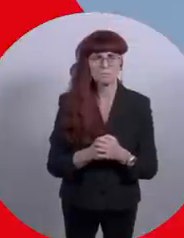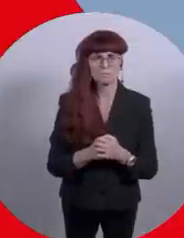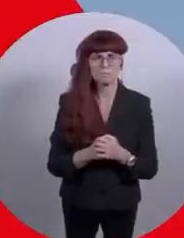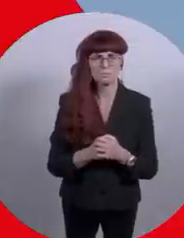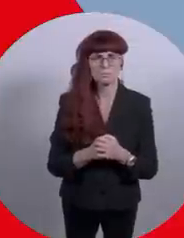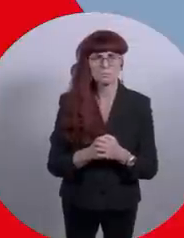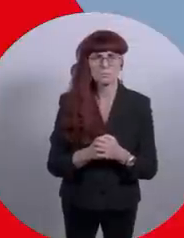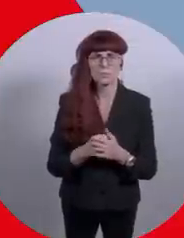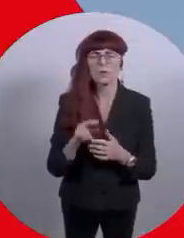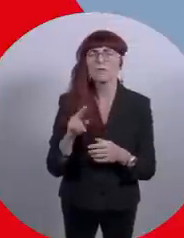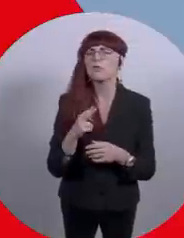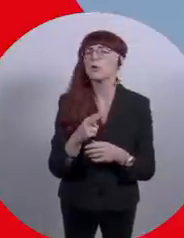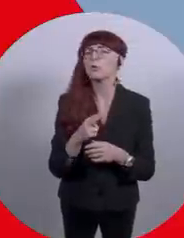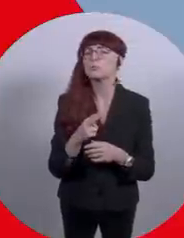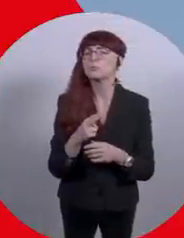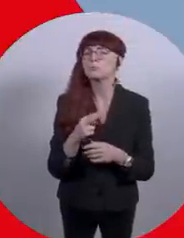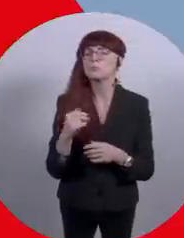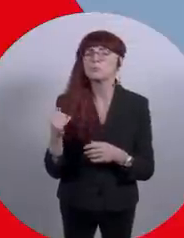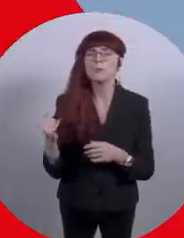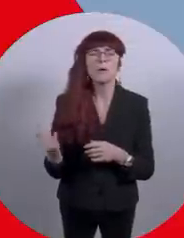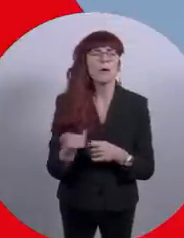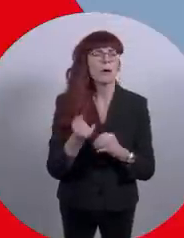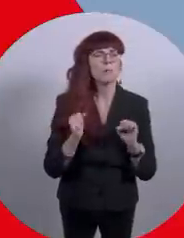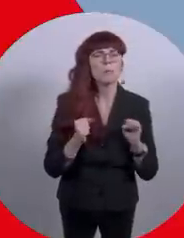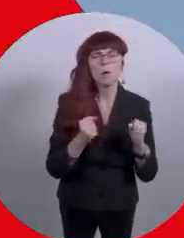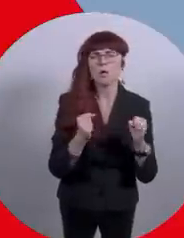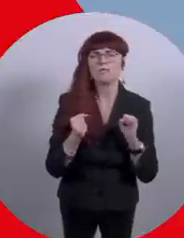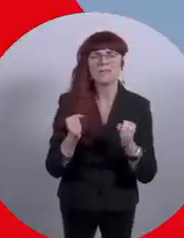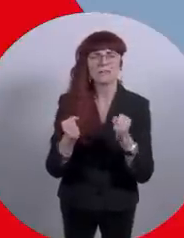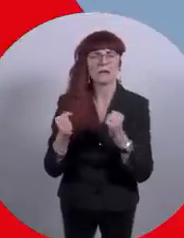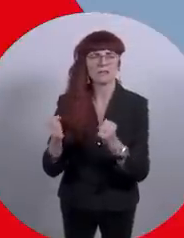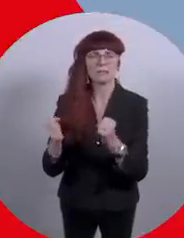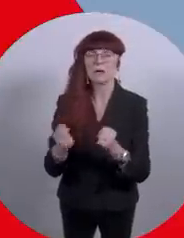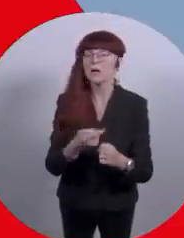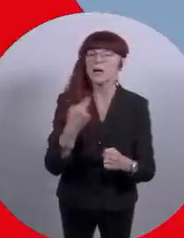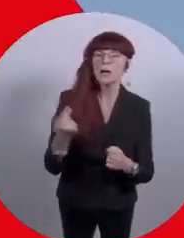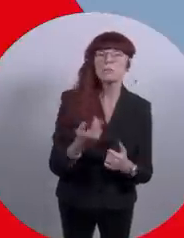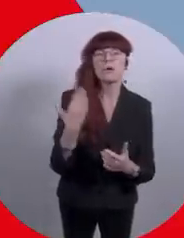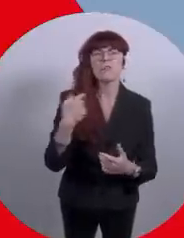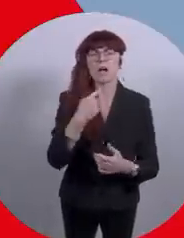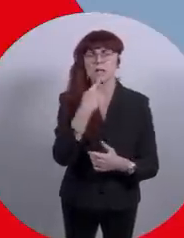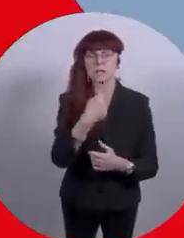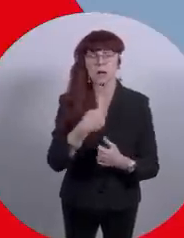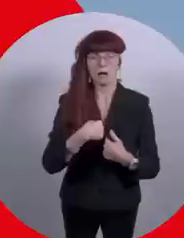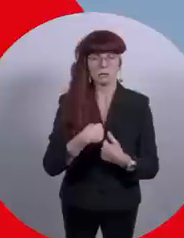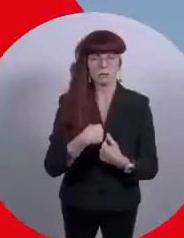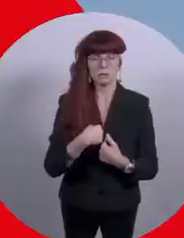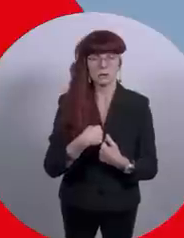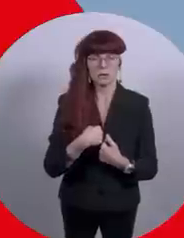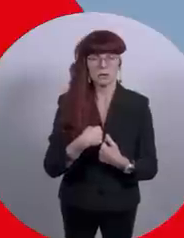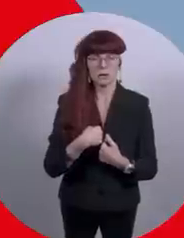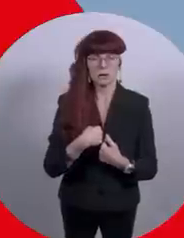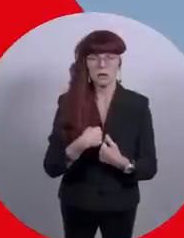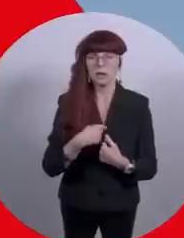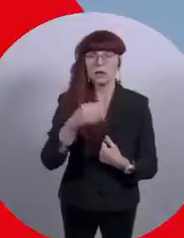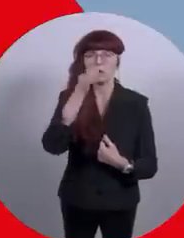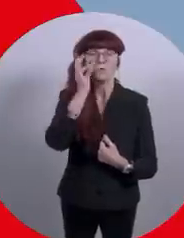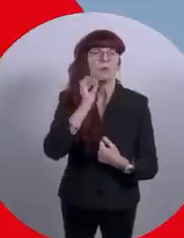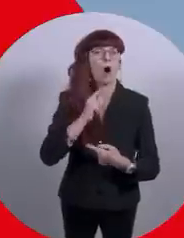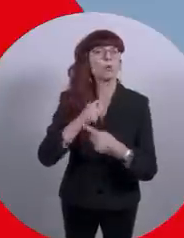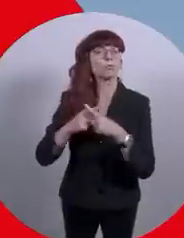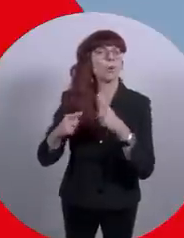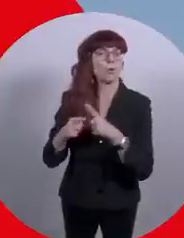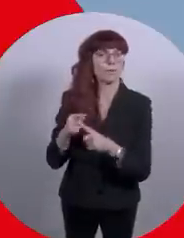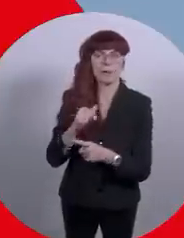weil wir immer auch sehr offensiv ansprechen weil mir immer nachgesagt wurde ich mache keine Frauenpolitik